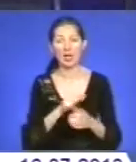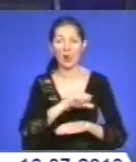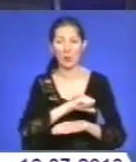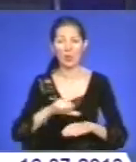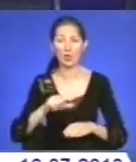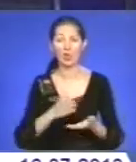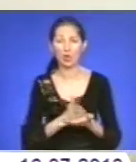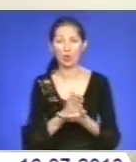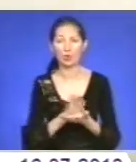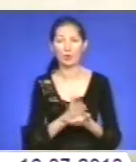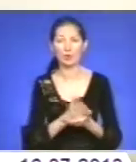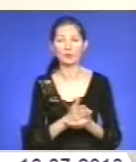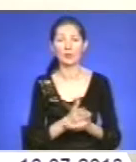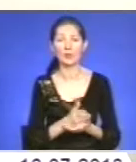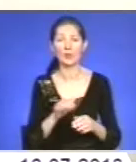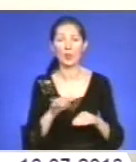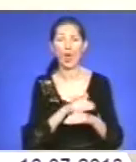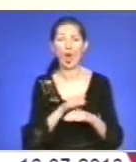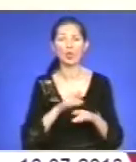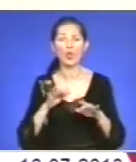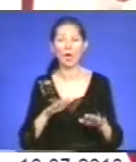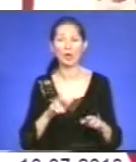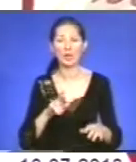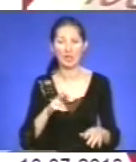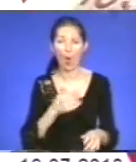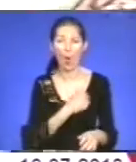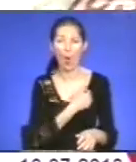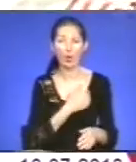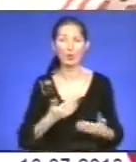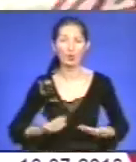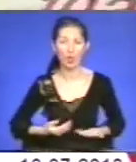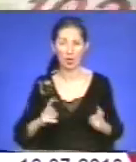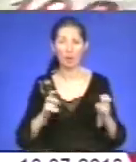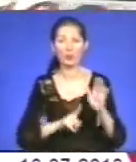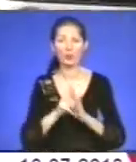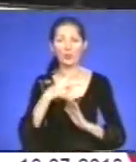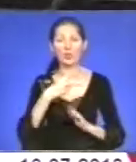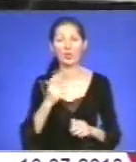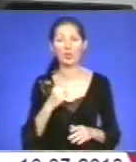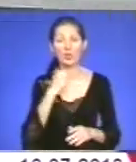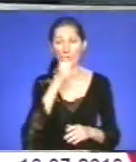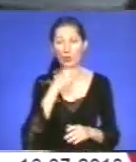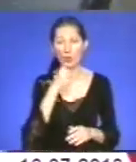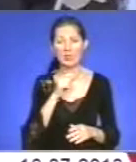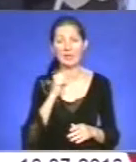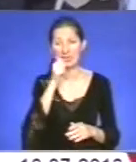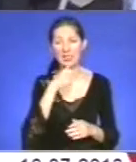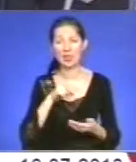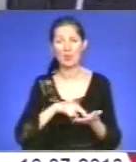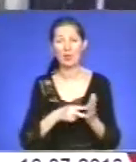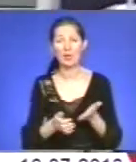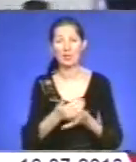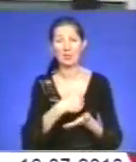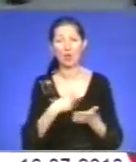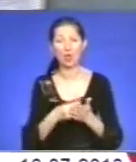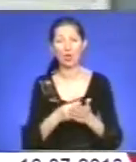далі. Благодійну акцію «Я хочу жити» започаткували ще у 2011 році. За рік планували зібрати кошти